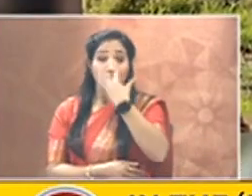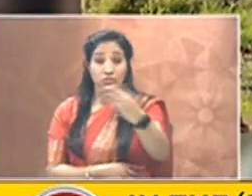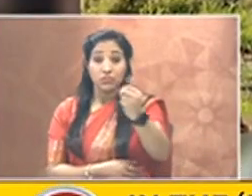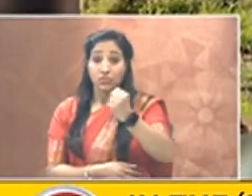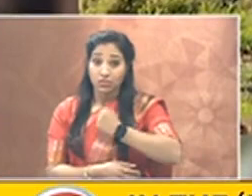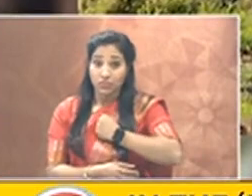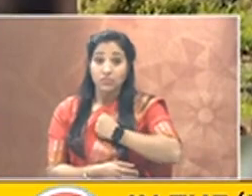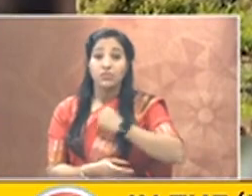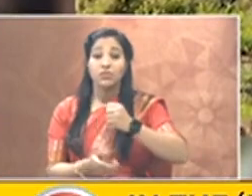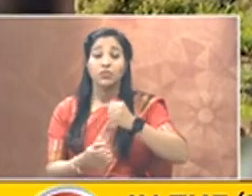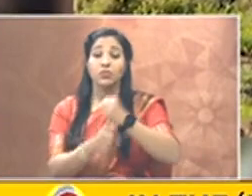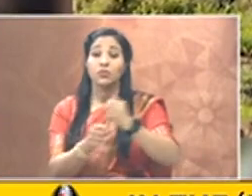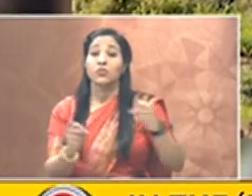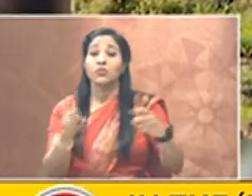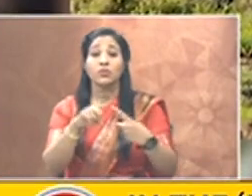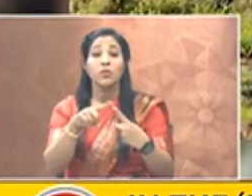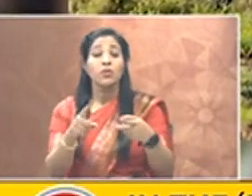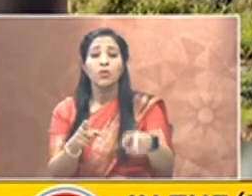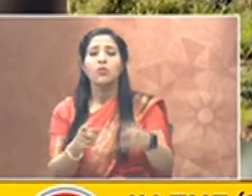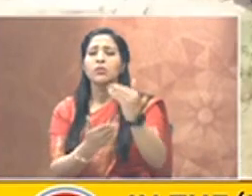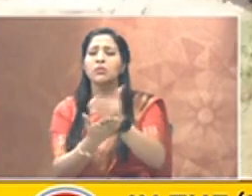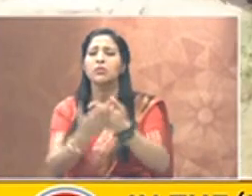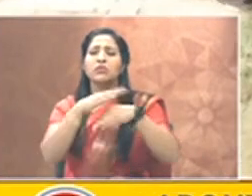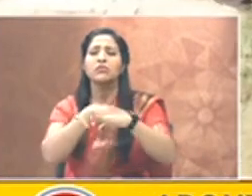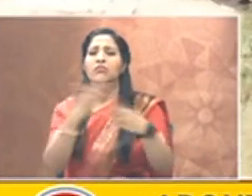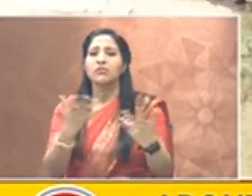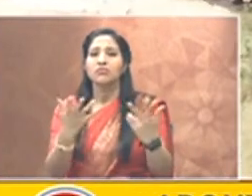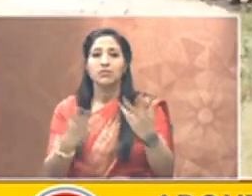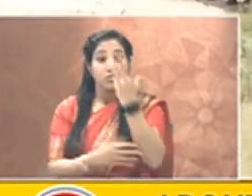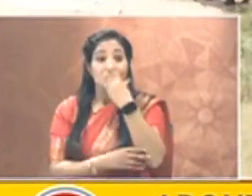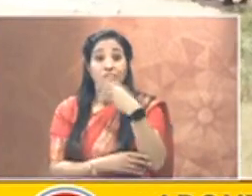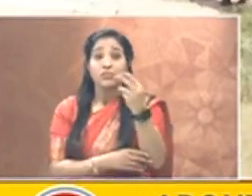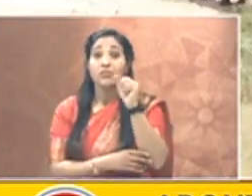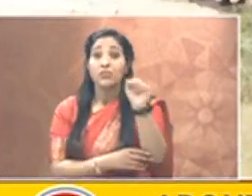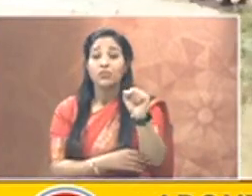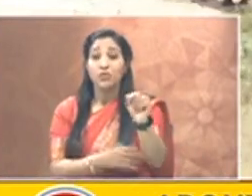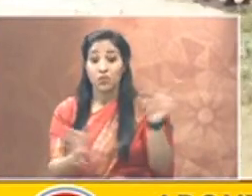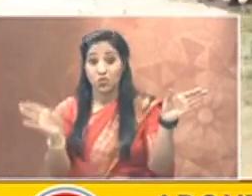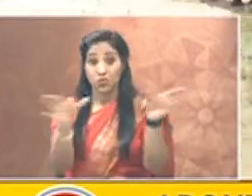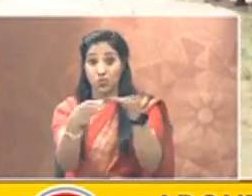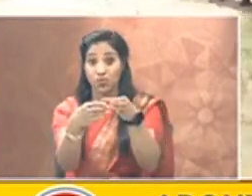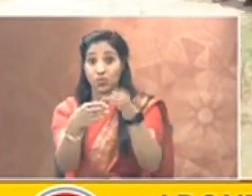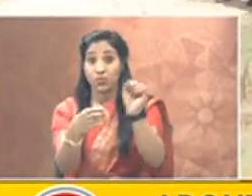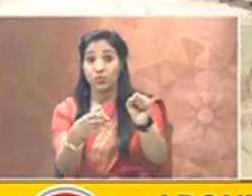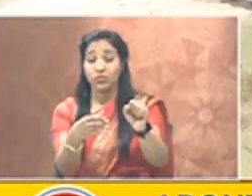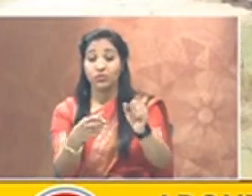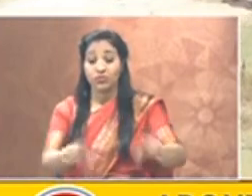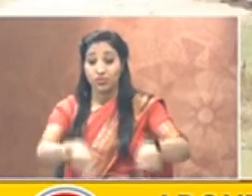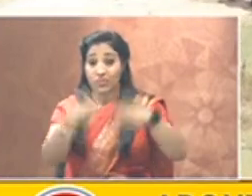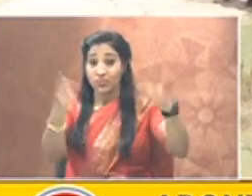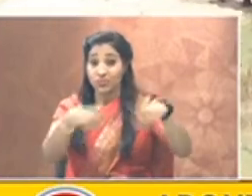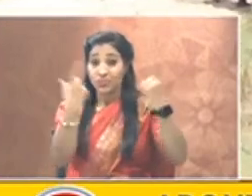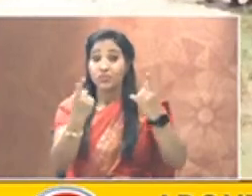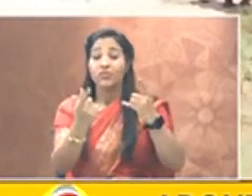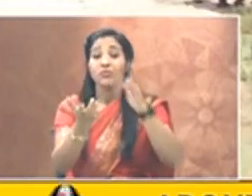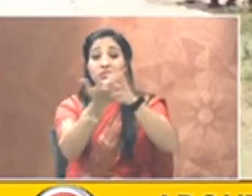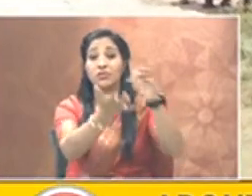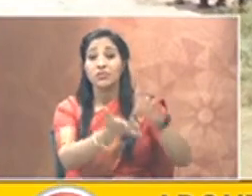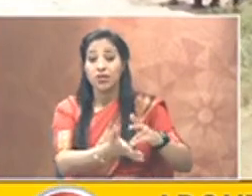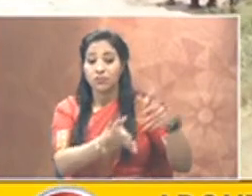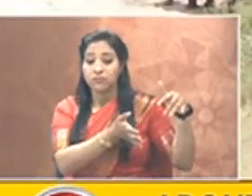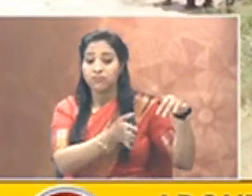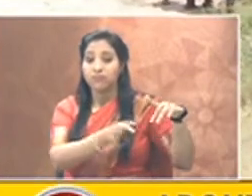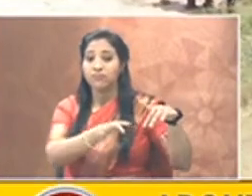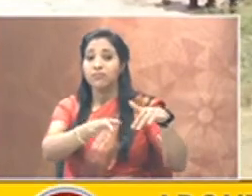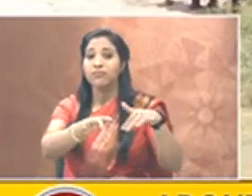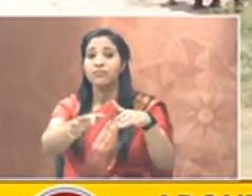हमर गोठ कार्यक्रम में बताया जाता है कि हाथियों का झुंड जंगल के किस इलाके से गुजर